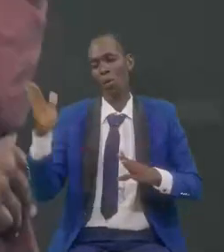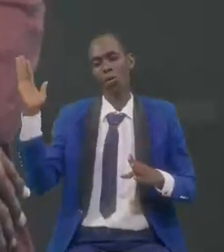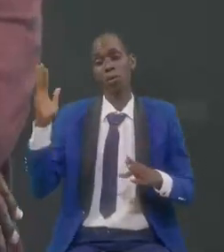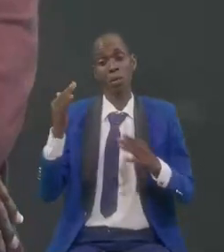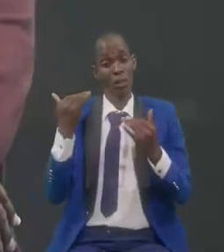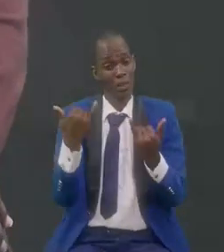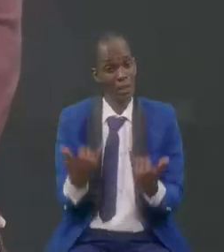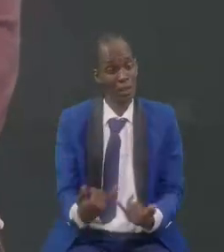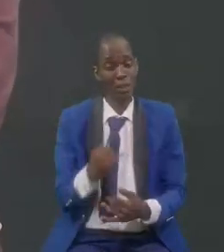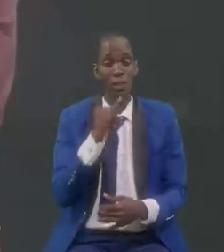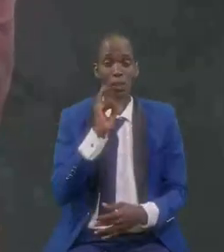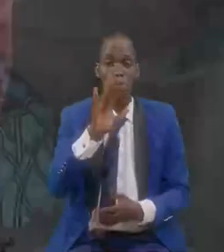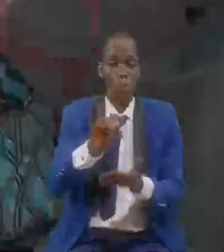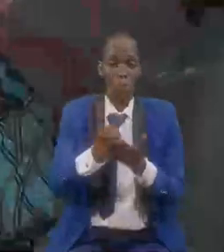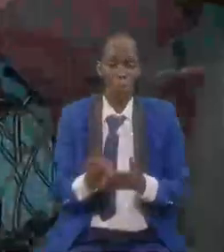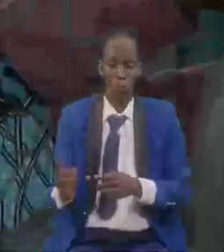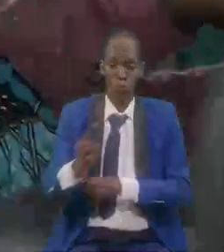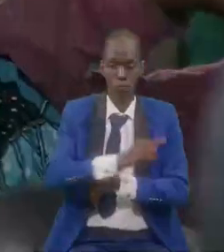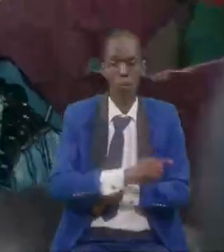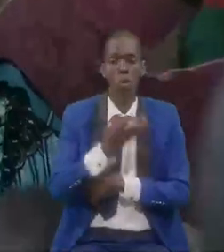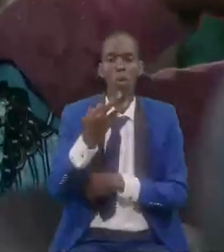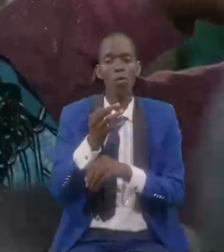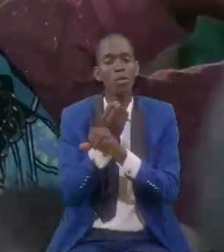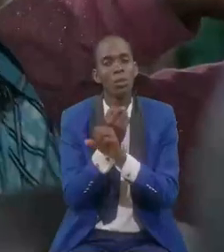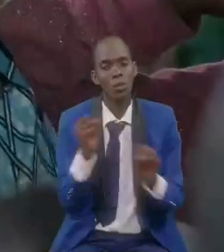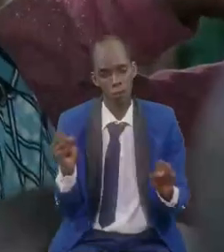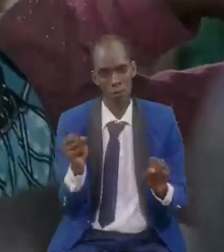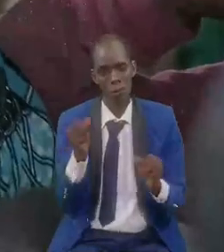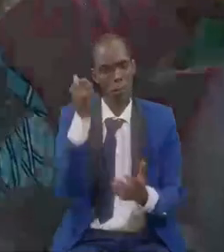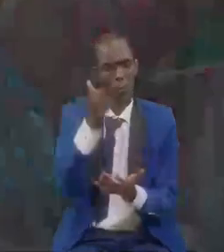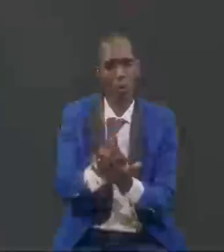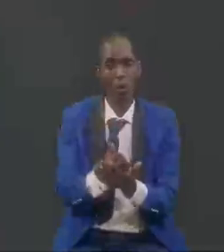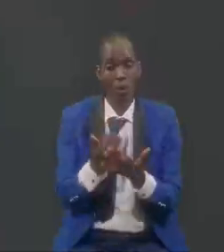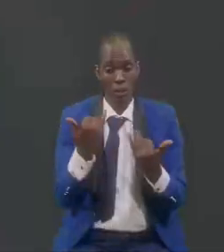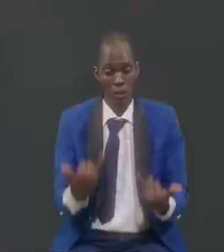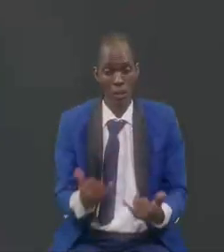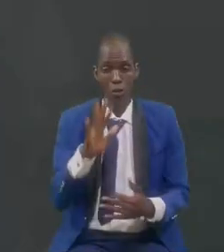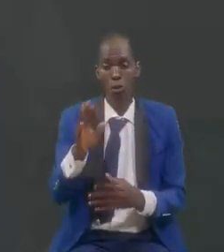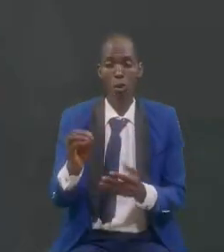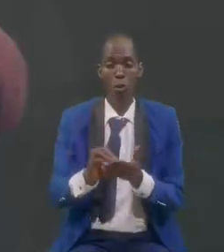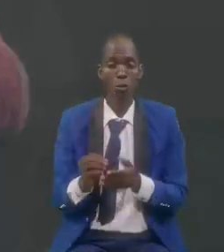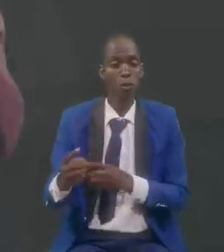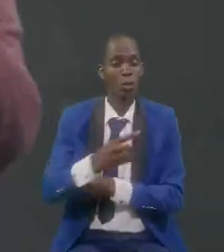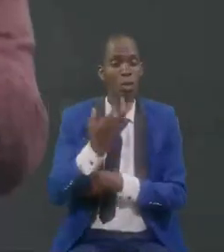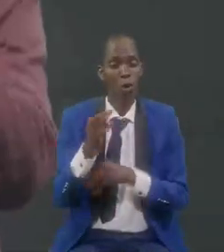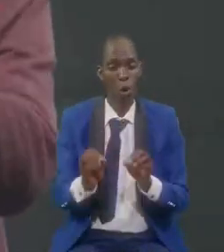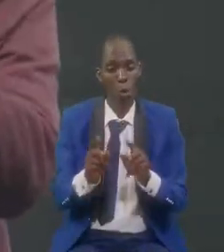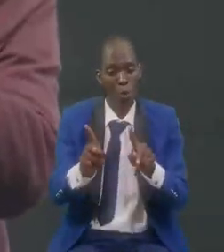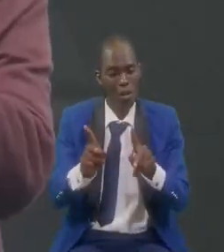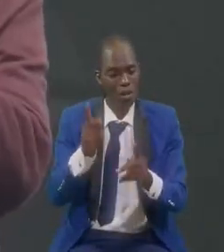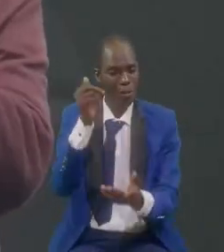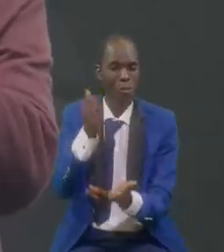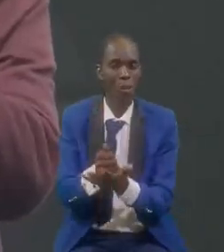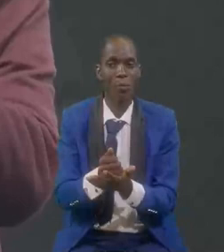ton jour de salut. Amen. Ton jour d'opportunité. Amen.